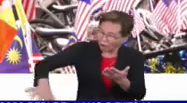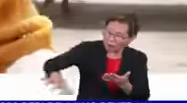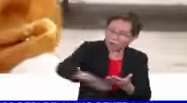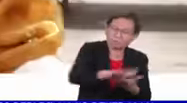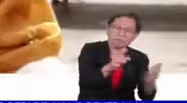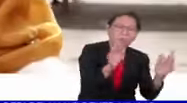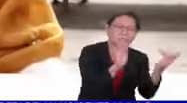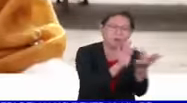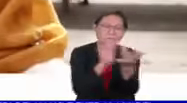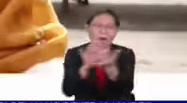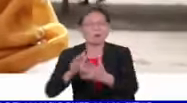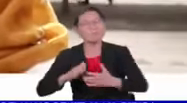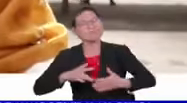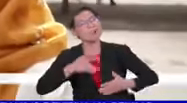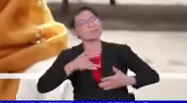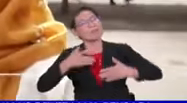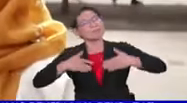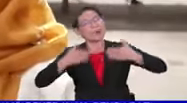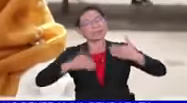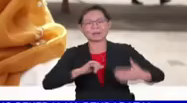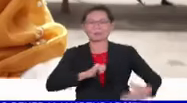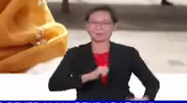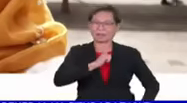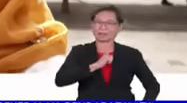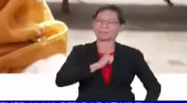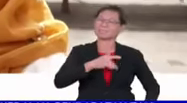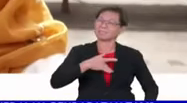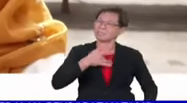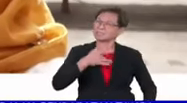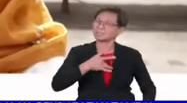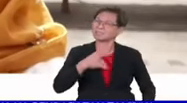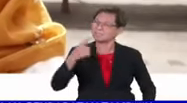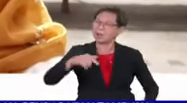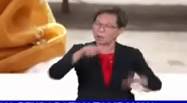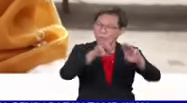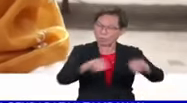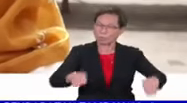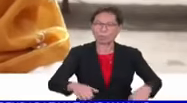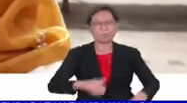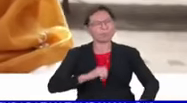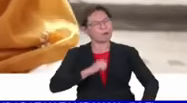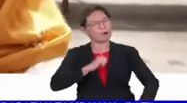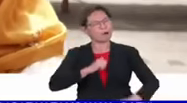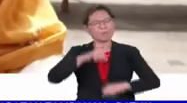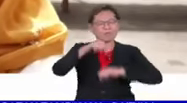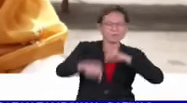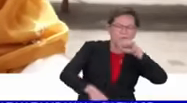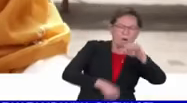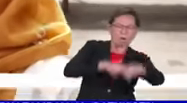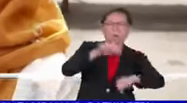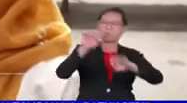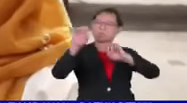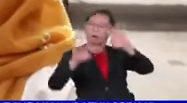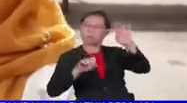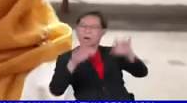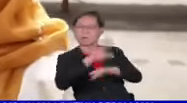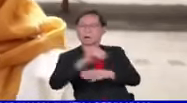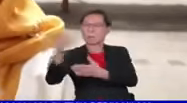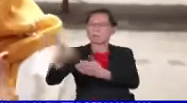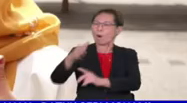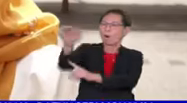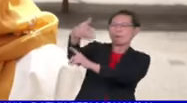segembira. Bangga dengan mereka. Saya dapat rasa yang mereka bangga bawa basikal berhias, bawa bendera